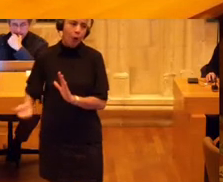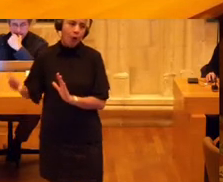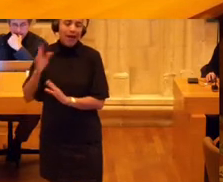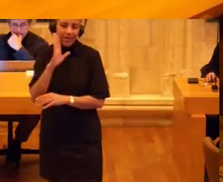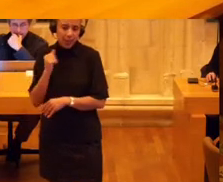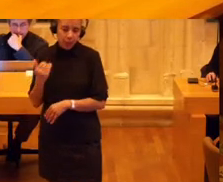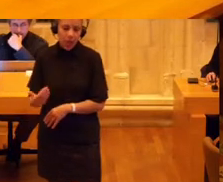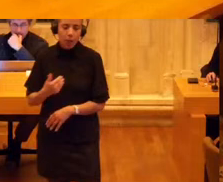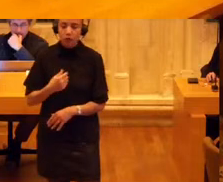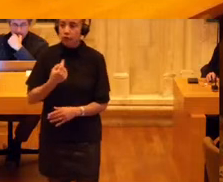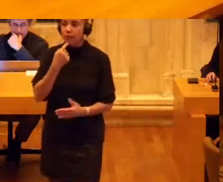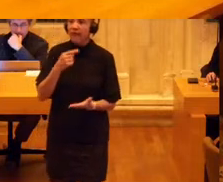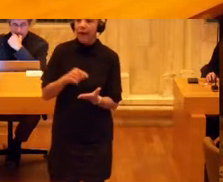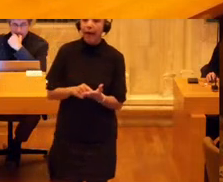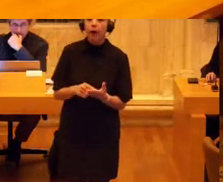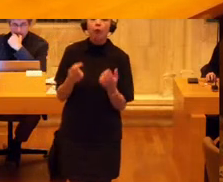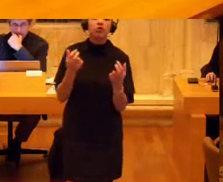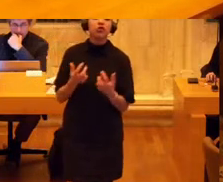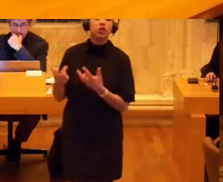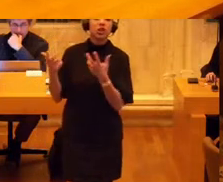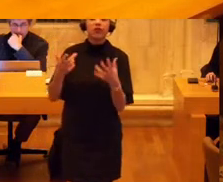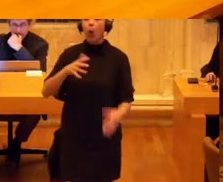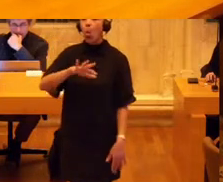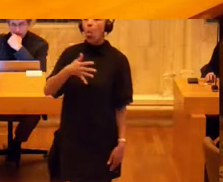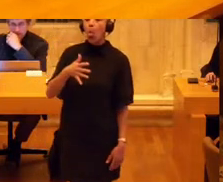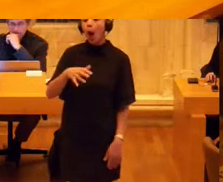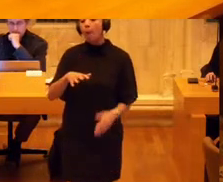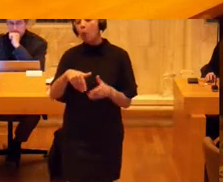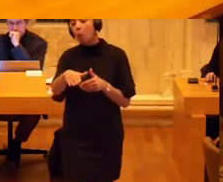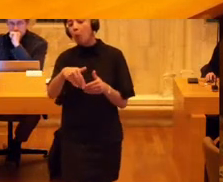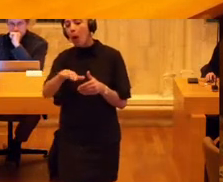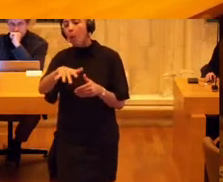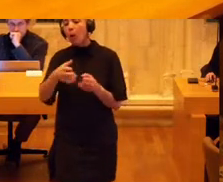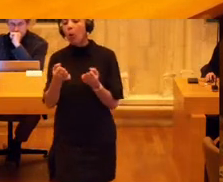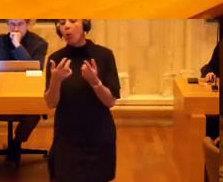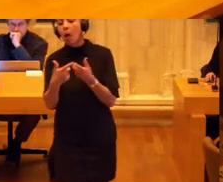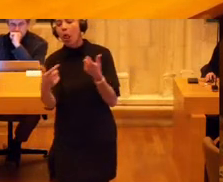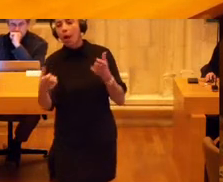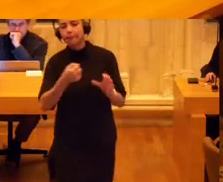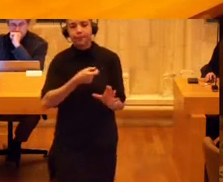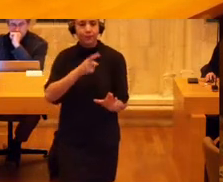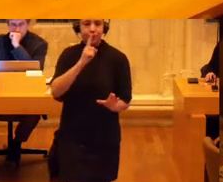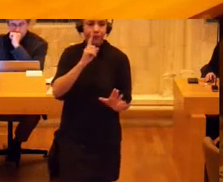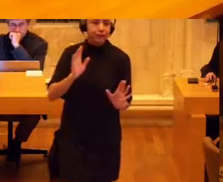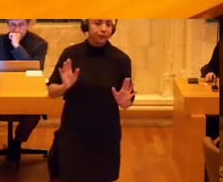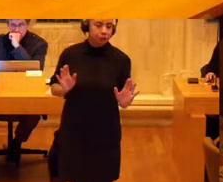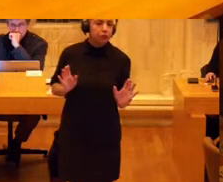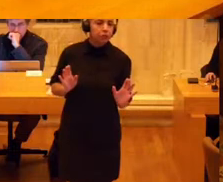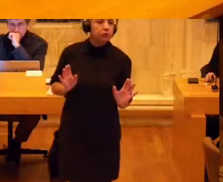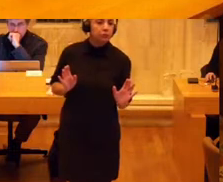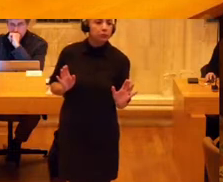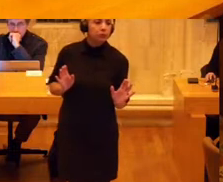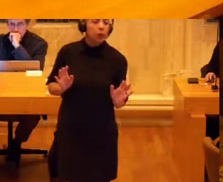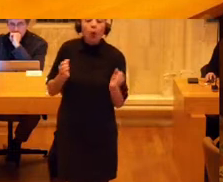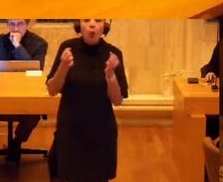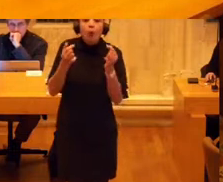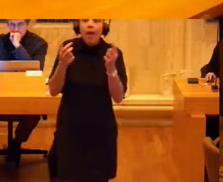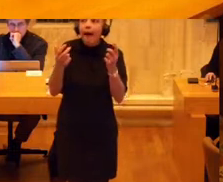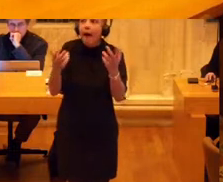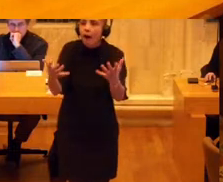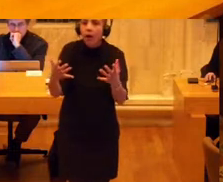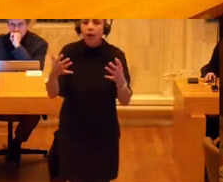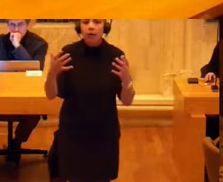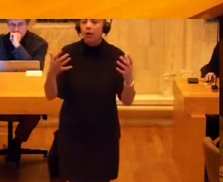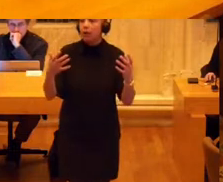sur un chiffre hasardeux à moyen long terme sur l'évolution de cette... Du paysage urbain par